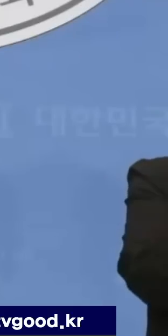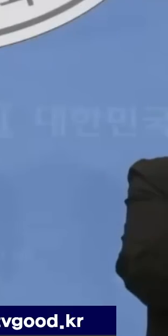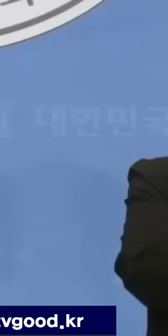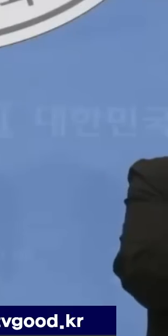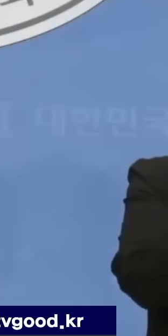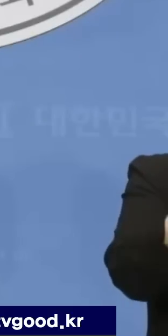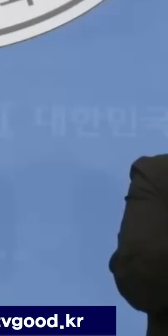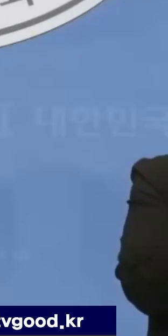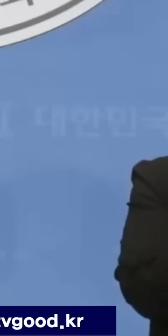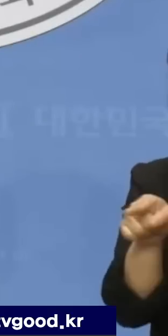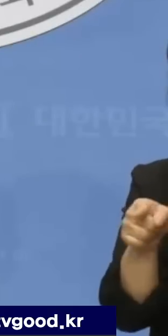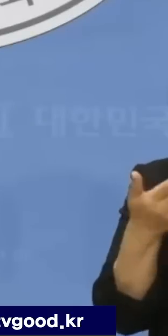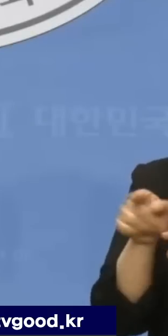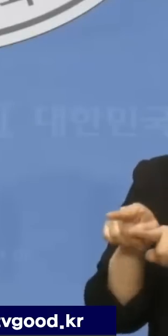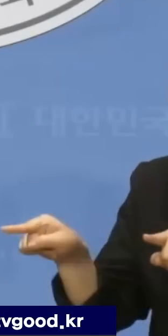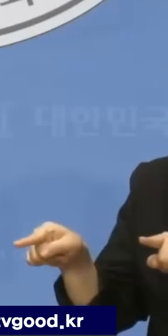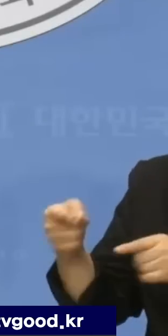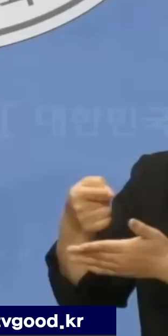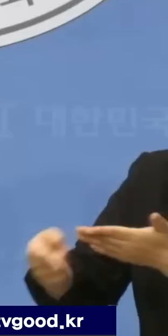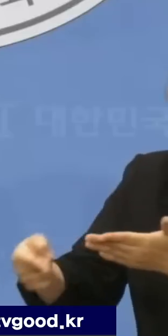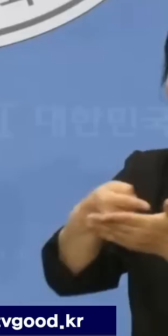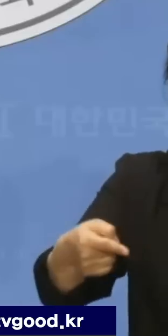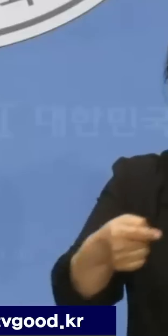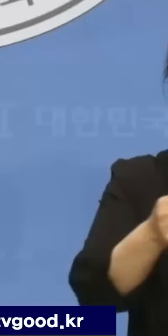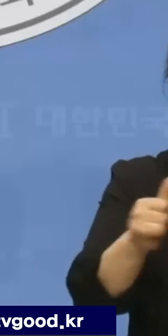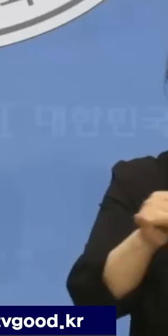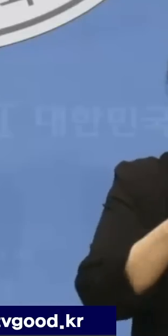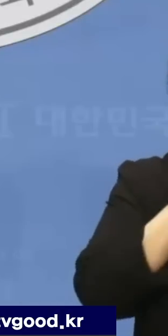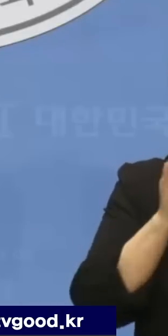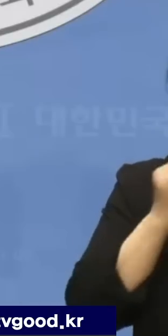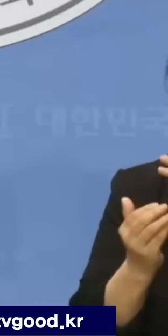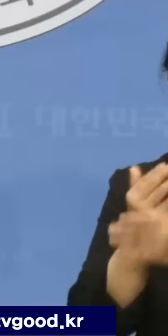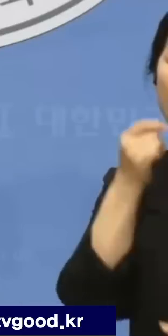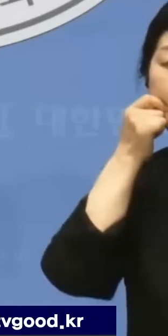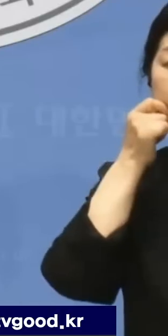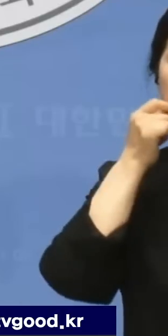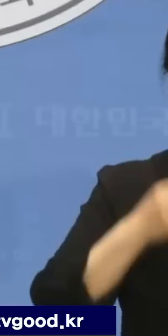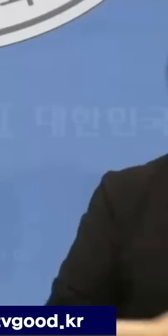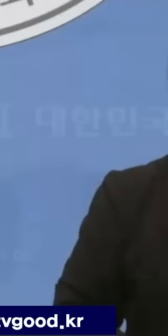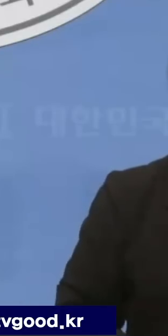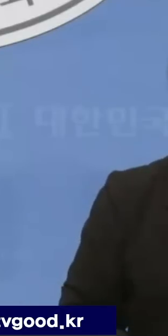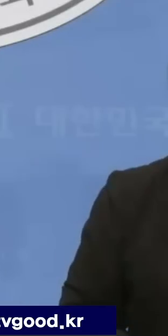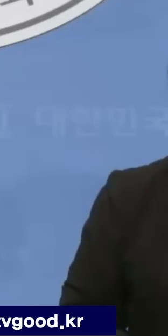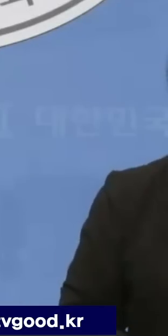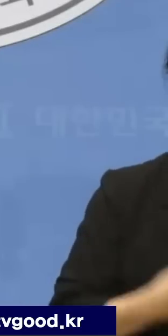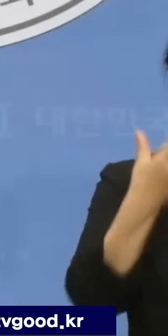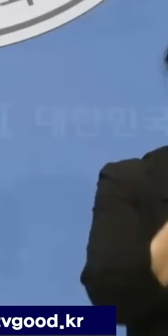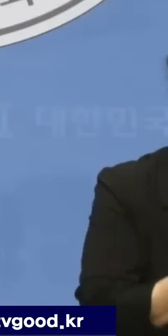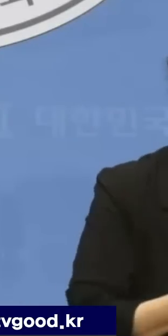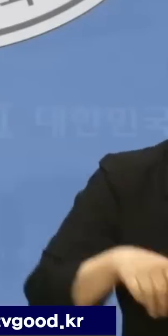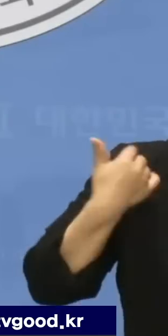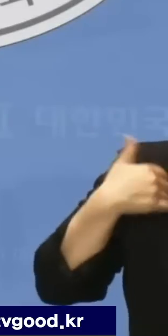제4 제5의 피해자 희생이 발생해서는 결코 안 됩니다 변명과